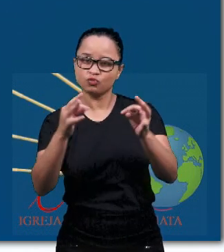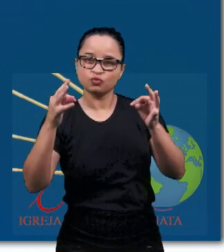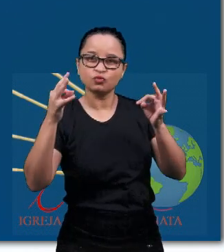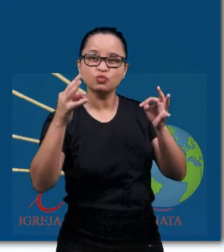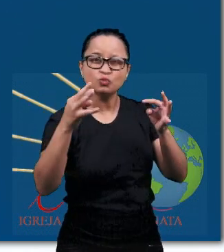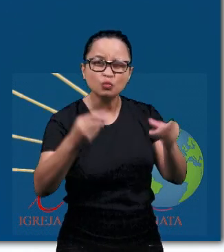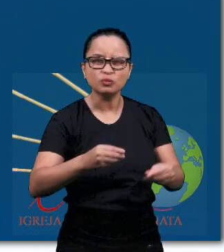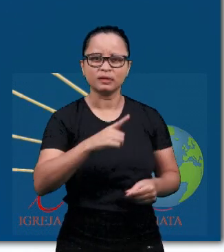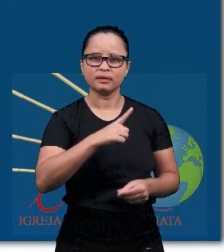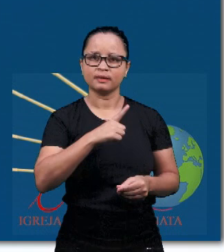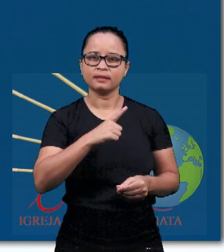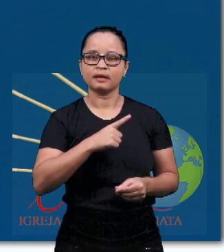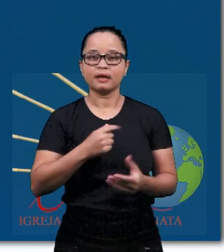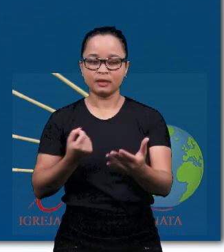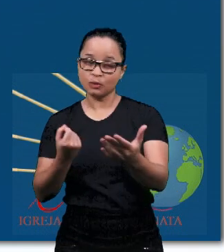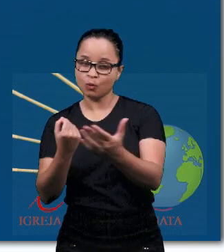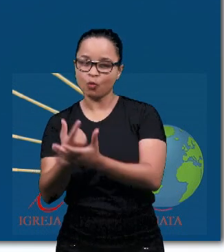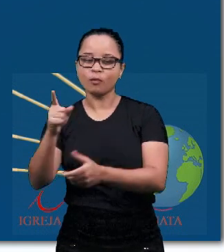поле то».